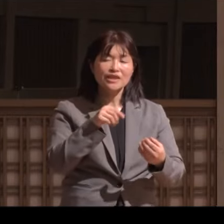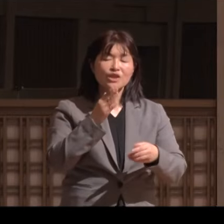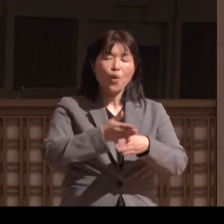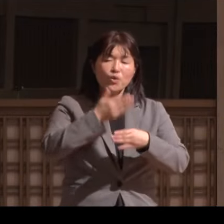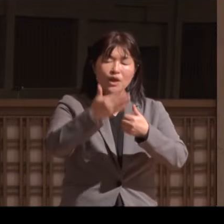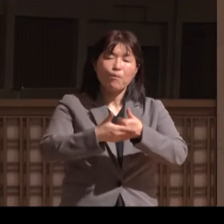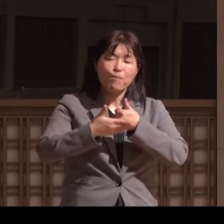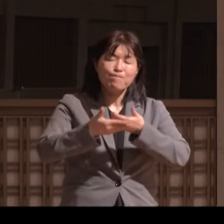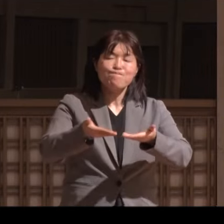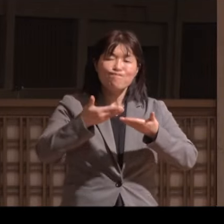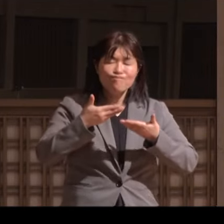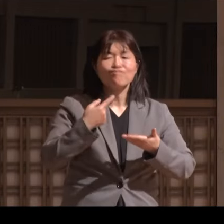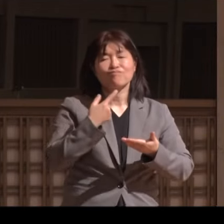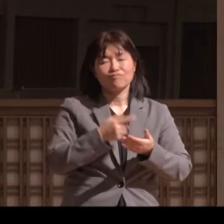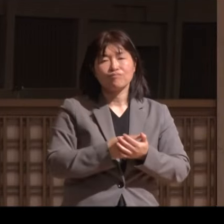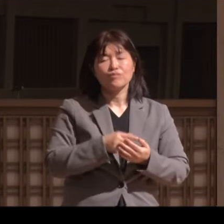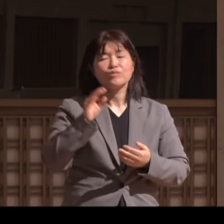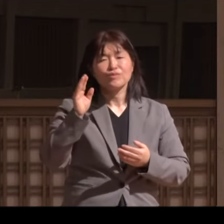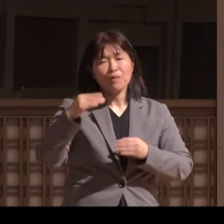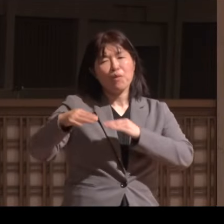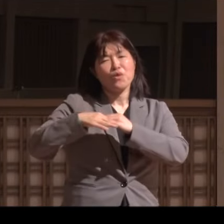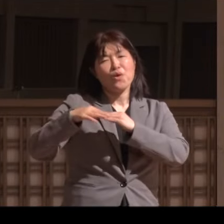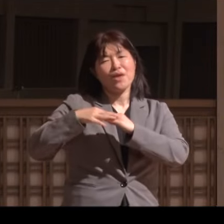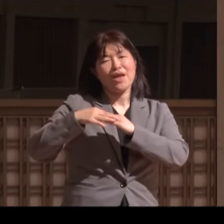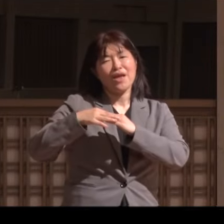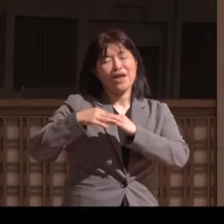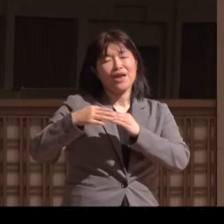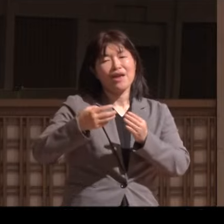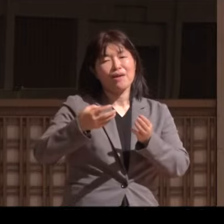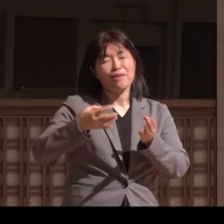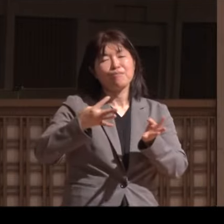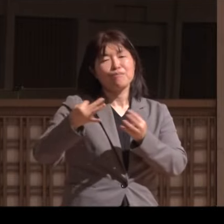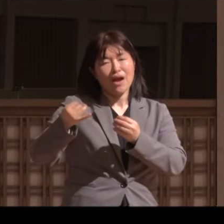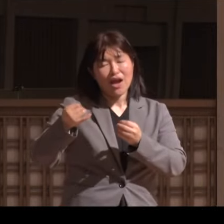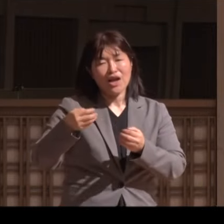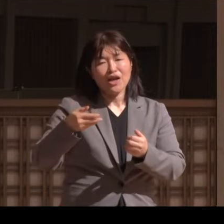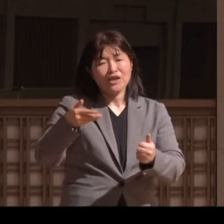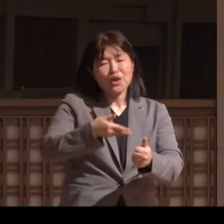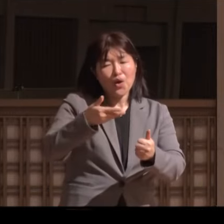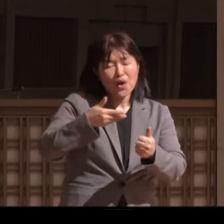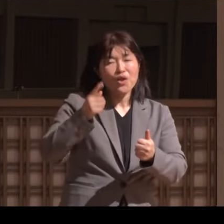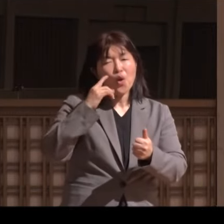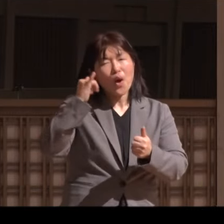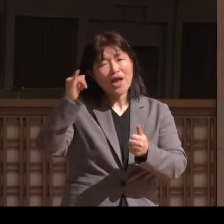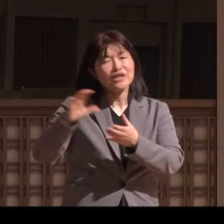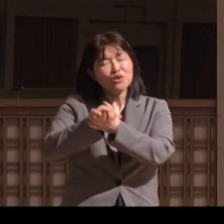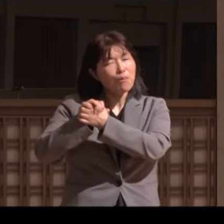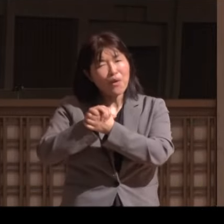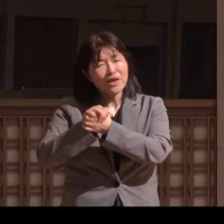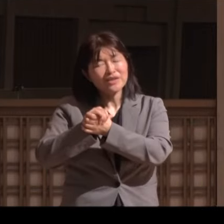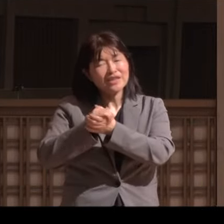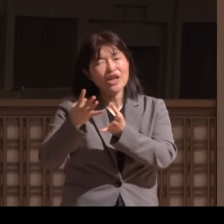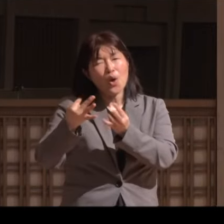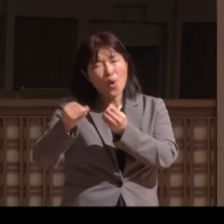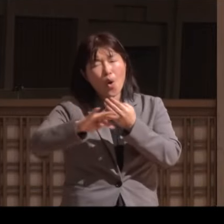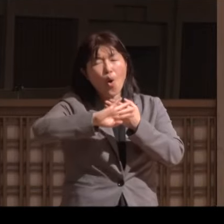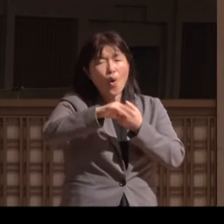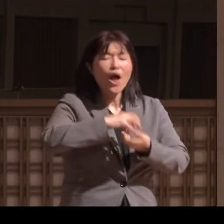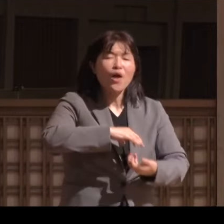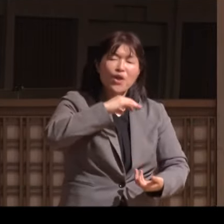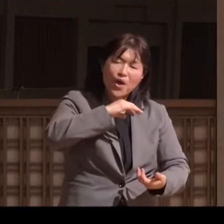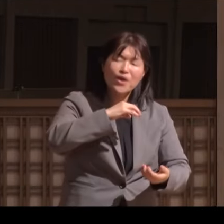世話になっているとはいえやっぱり同世代ばかりで子育て世代ばかりになってしまっていてすごく限定的になっているなという風に